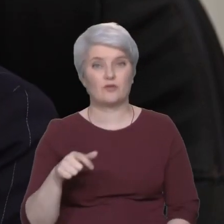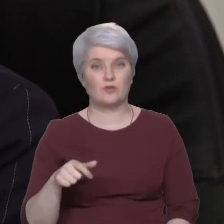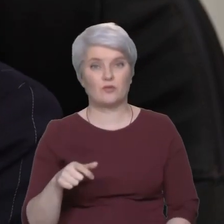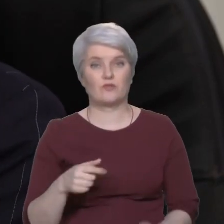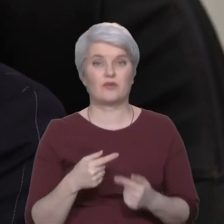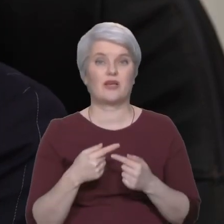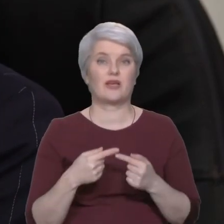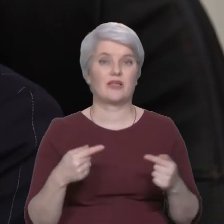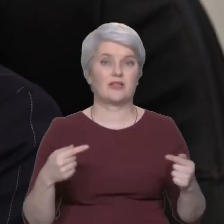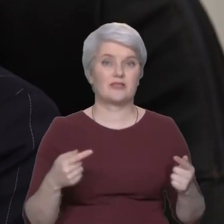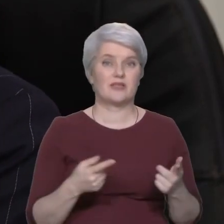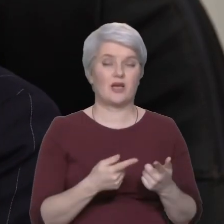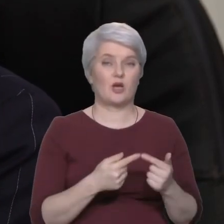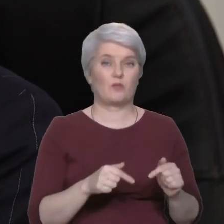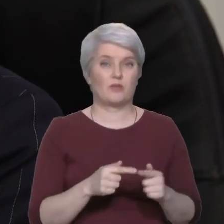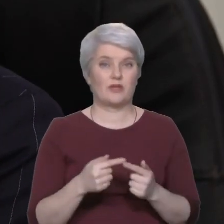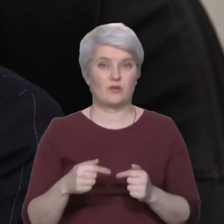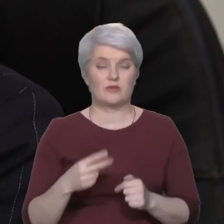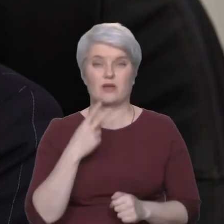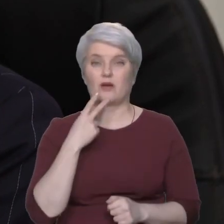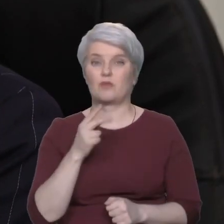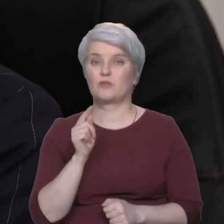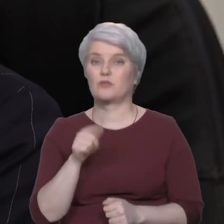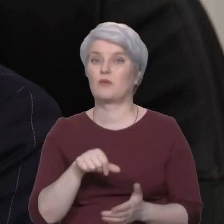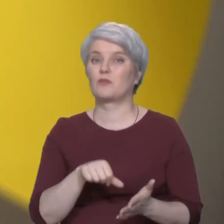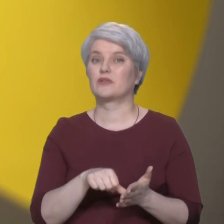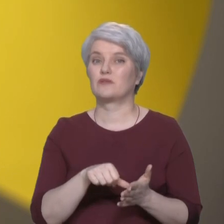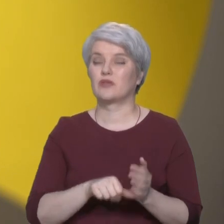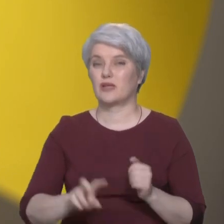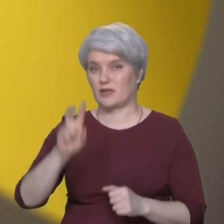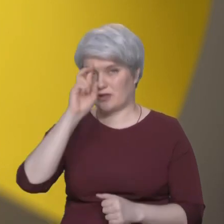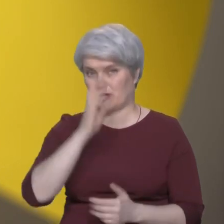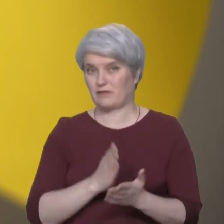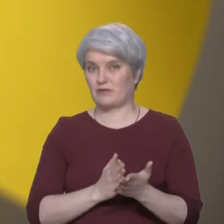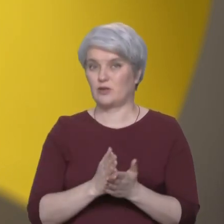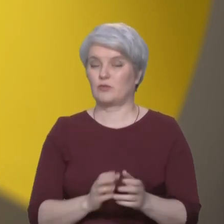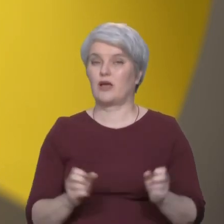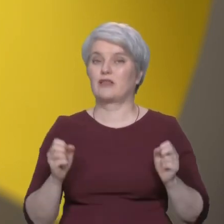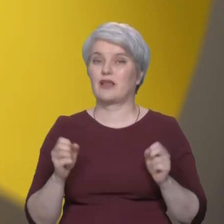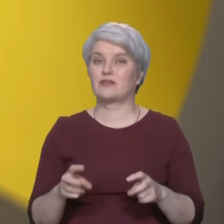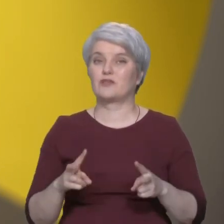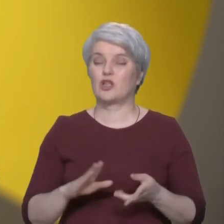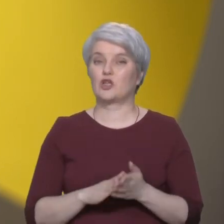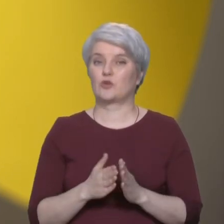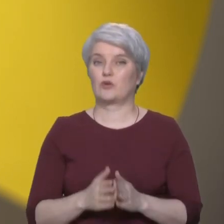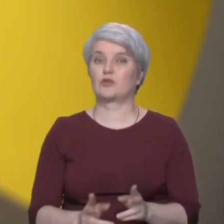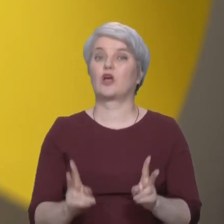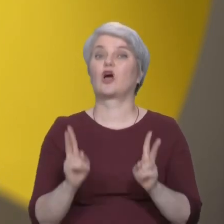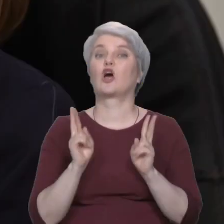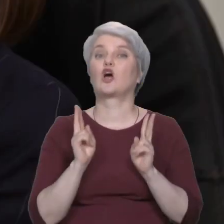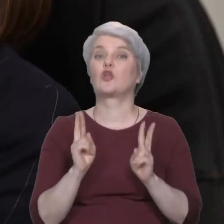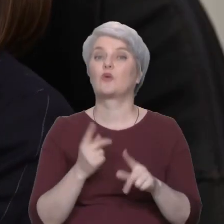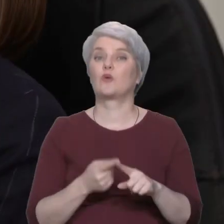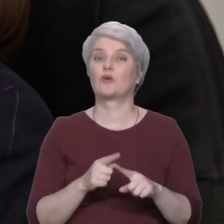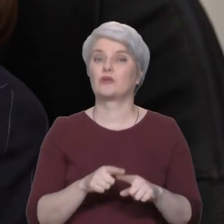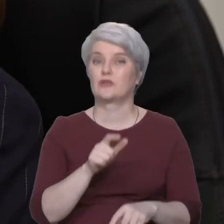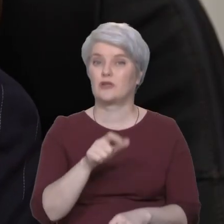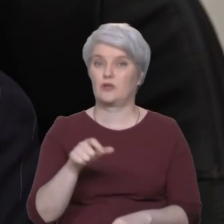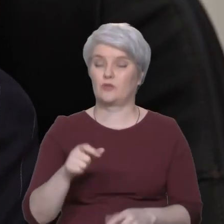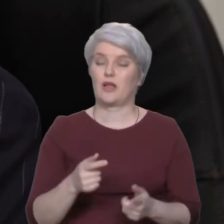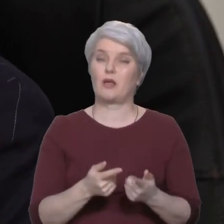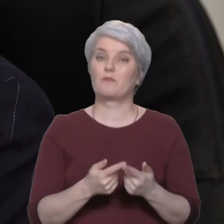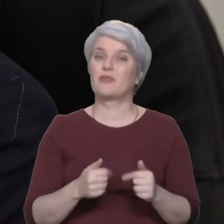різних підрозділів, ми також бачимо там представників Державної служби з надзвичайних ситуацій. Хто ці люди? Це